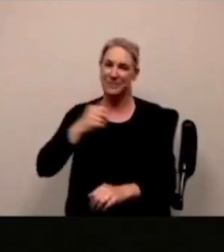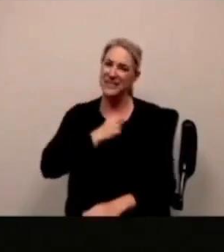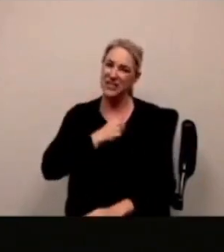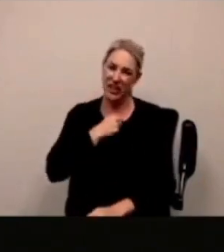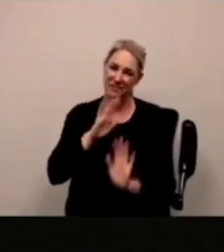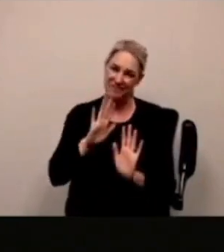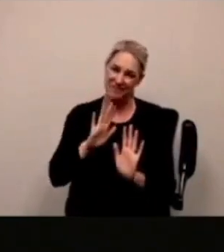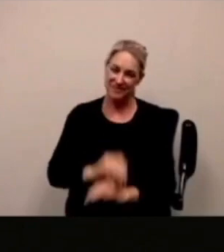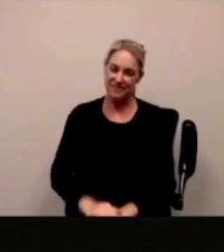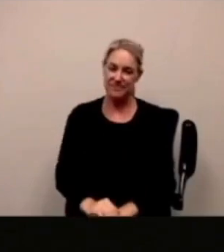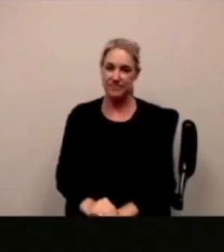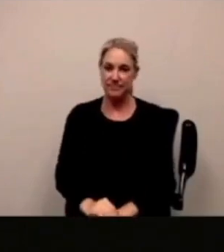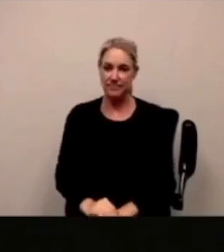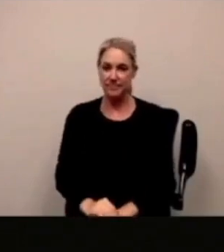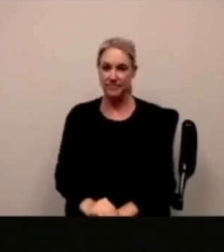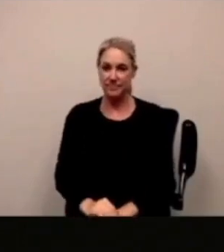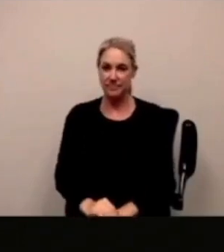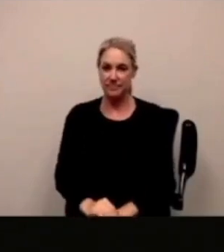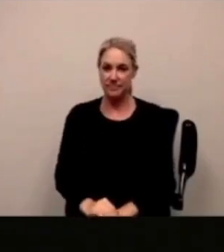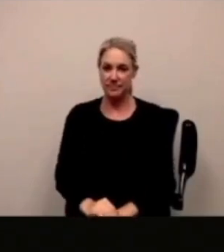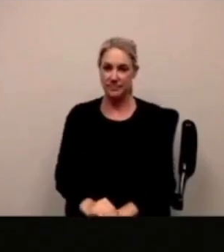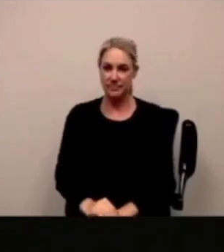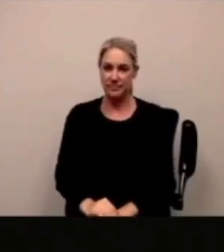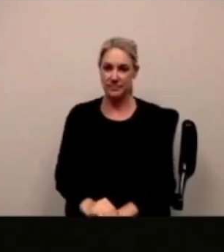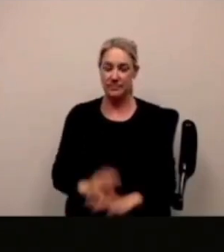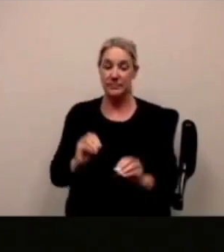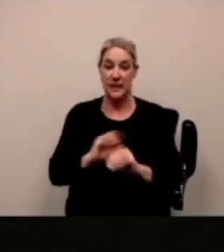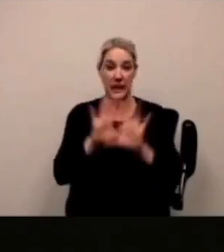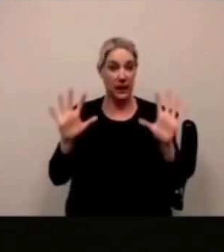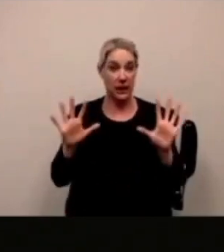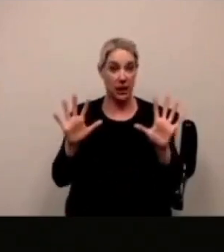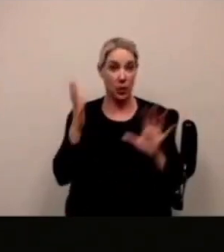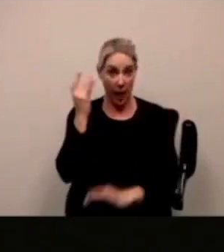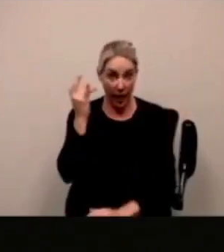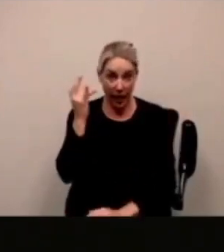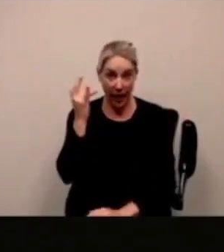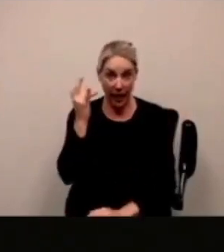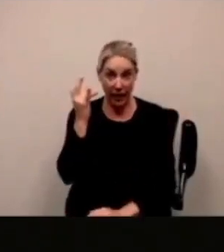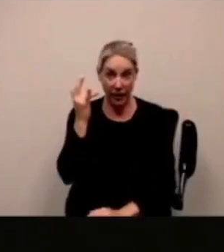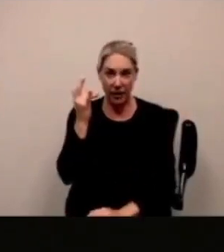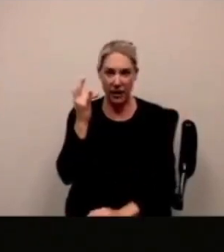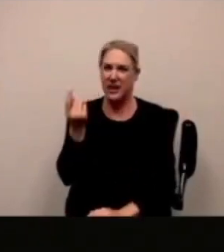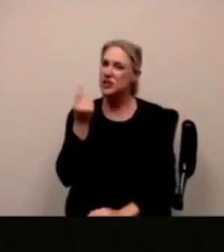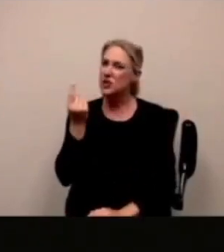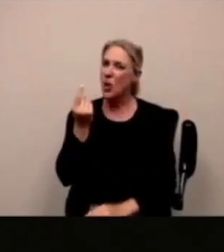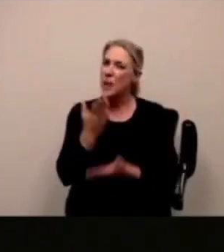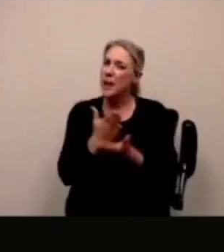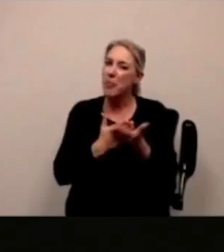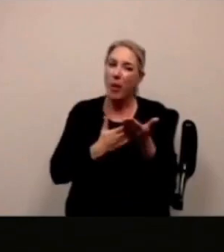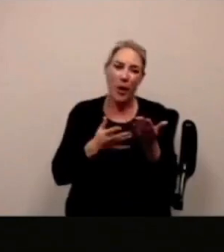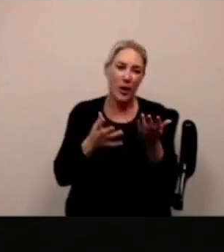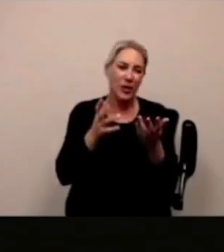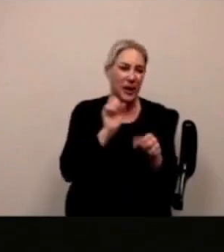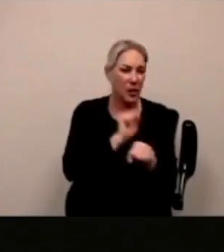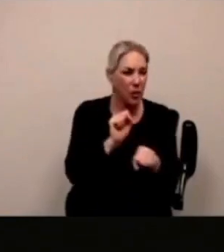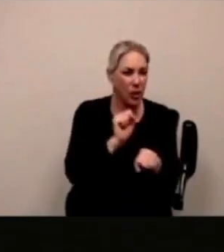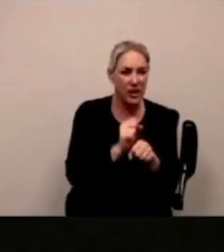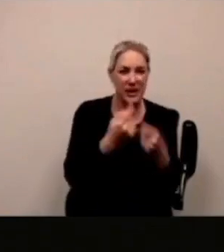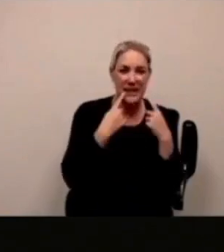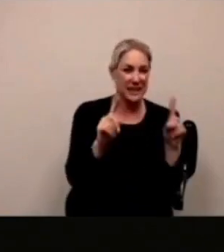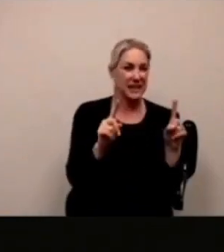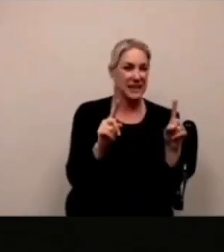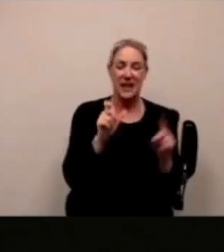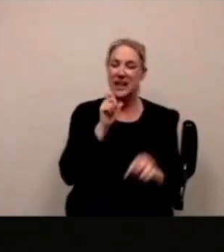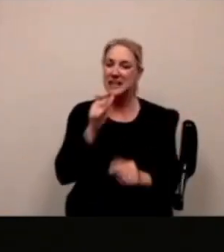たいと思います明日はと消えちゃいますのであと改めてあとお詫び申し上げます今使ってみる